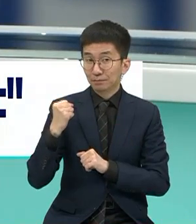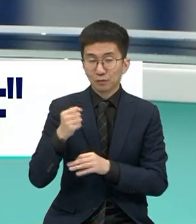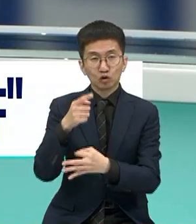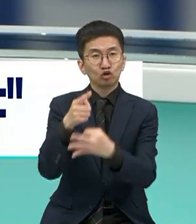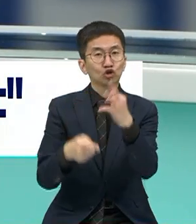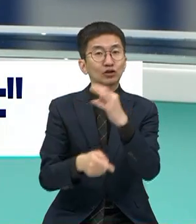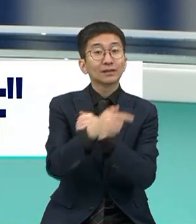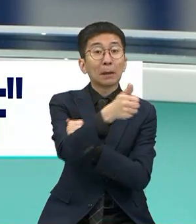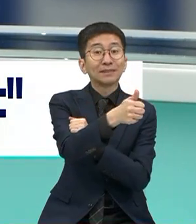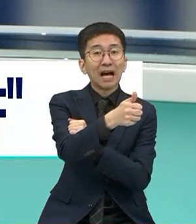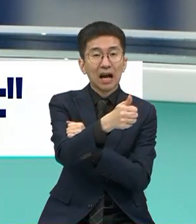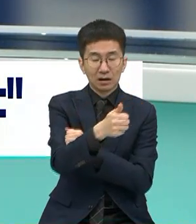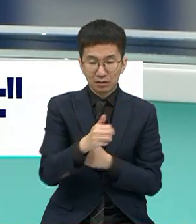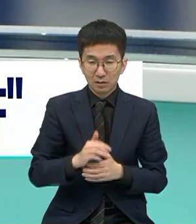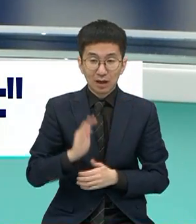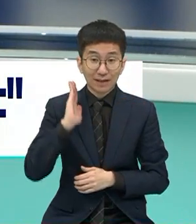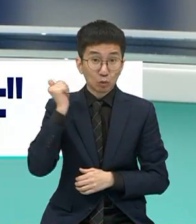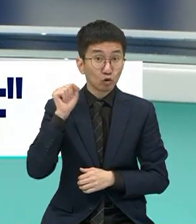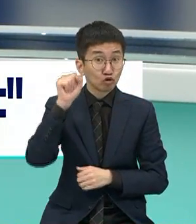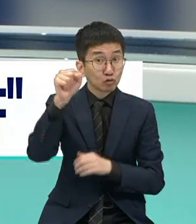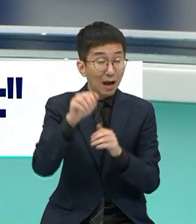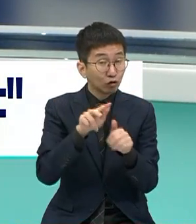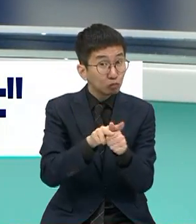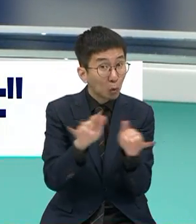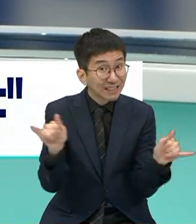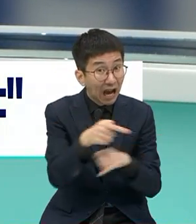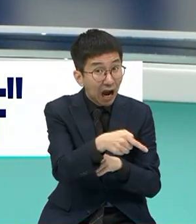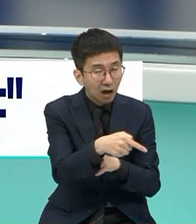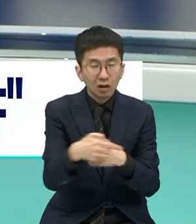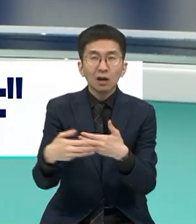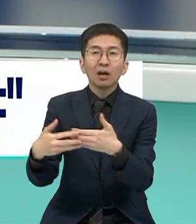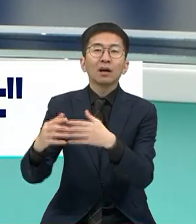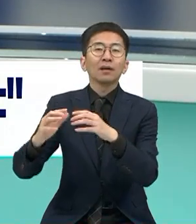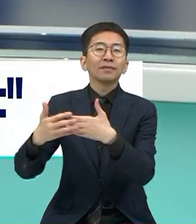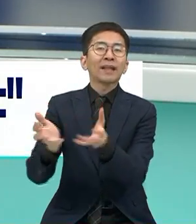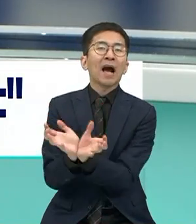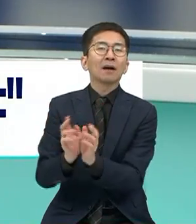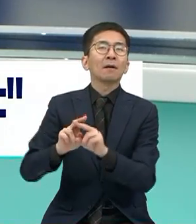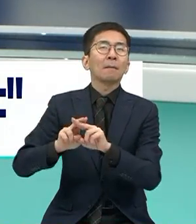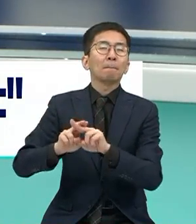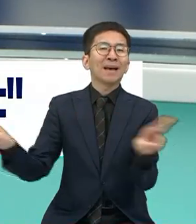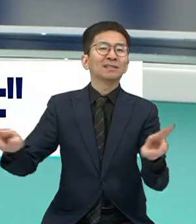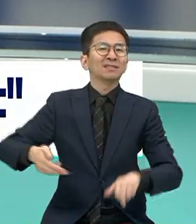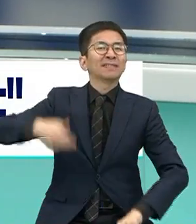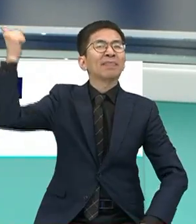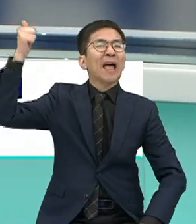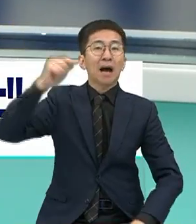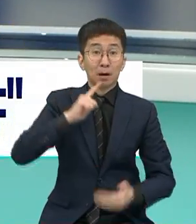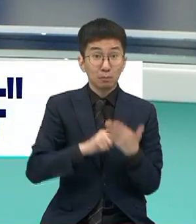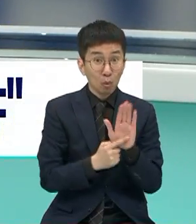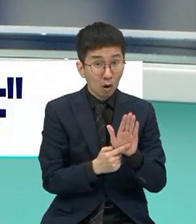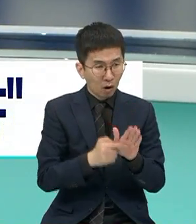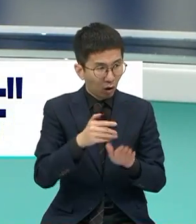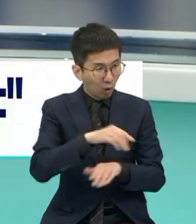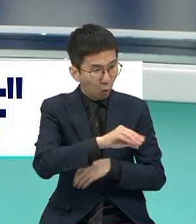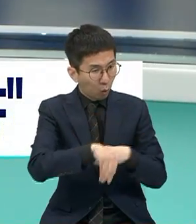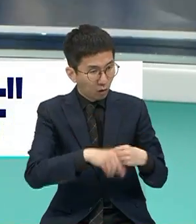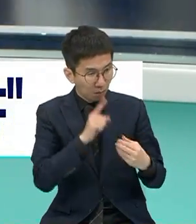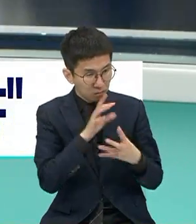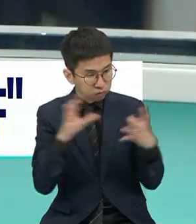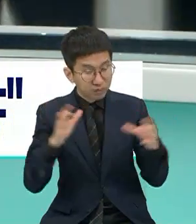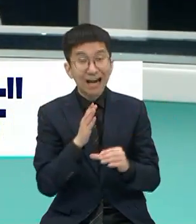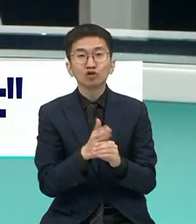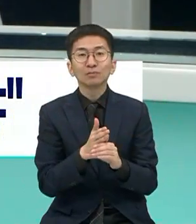국민의힘에서는 윤석열 대선 경선 후보가 당이 없어지는 게 낫다고 말한 걸 놓고 논란이 일고